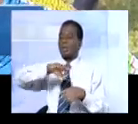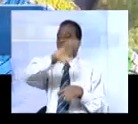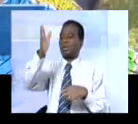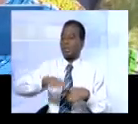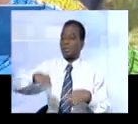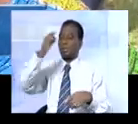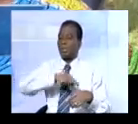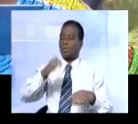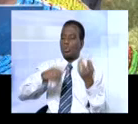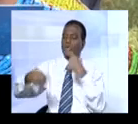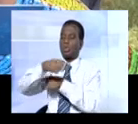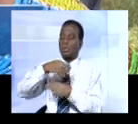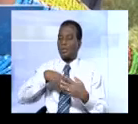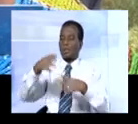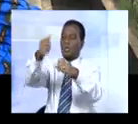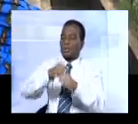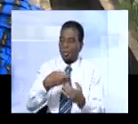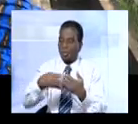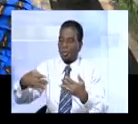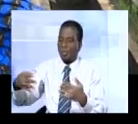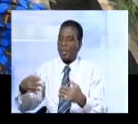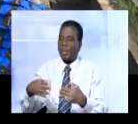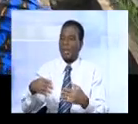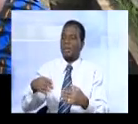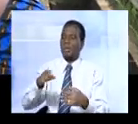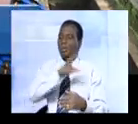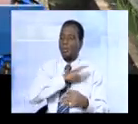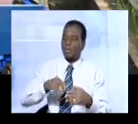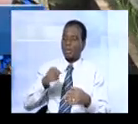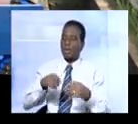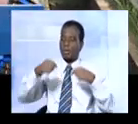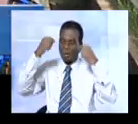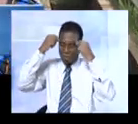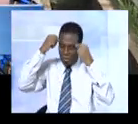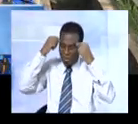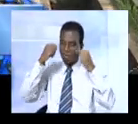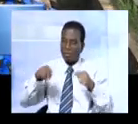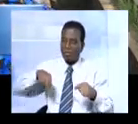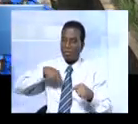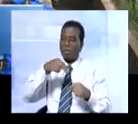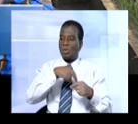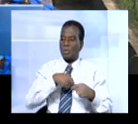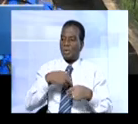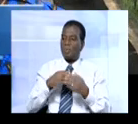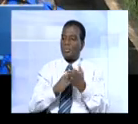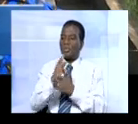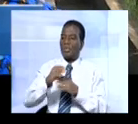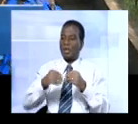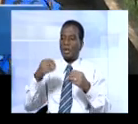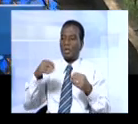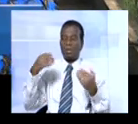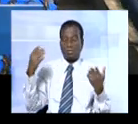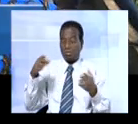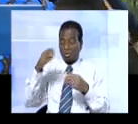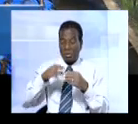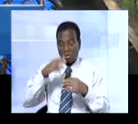de recevoir ces machines-là. Ça nous va droit au cœur. Que le conseil ne s'inquiète pas, parce qu'on va bien s'occuper de la débrouille. C'est à 3 km, donc ils peuvent à tout moment